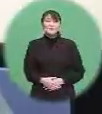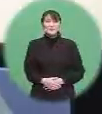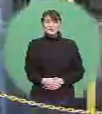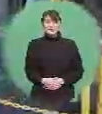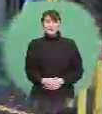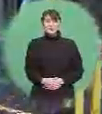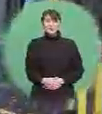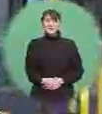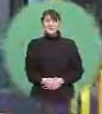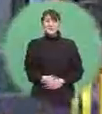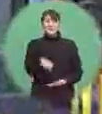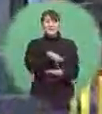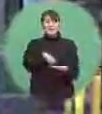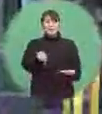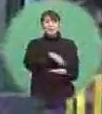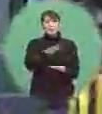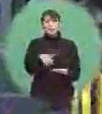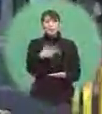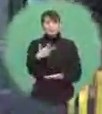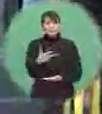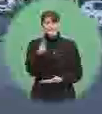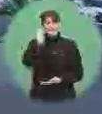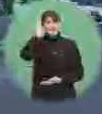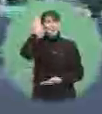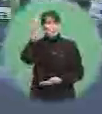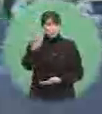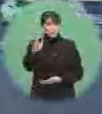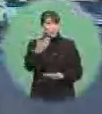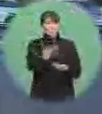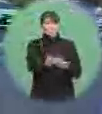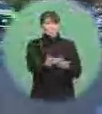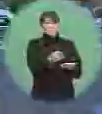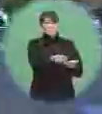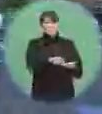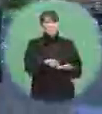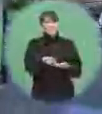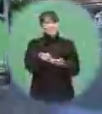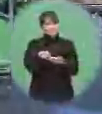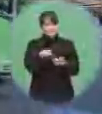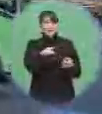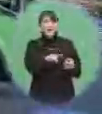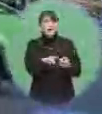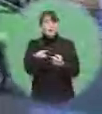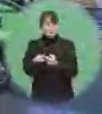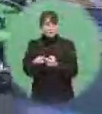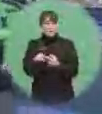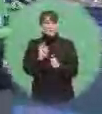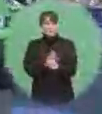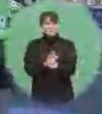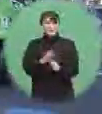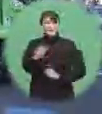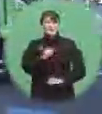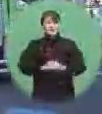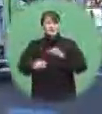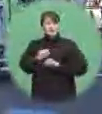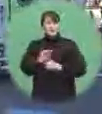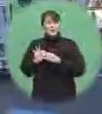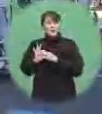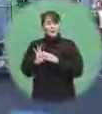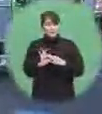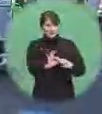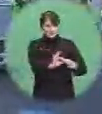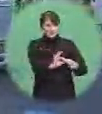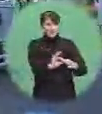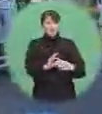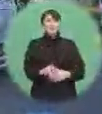。 郡山市は今後も被災地からの要望に応じて支援活動を続けていくことにし